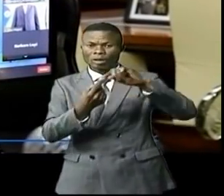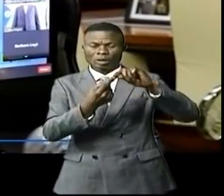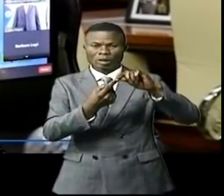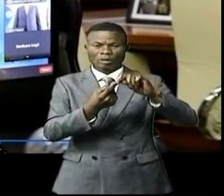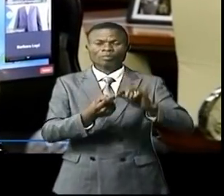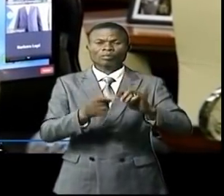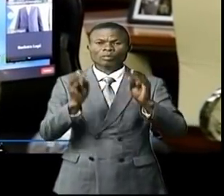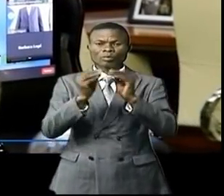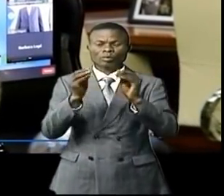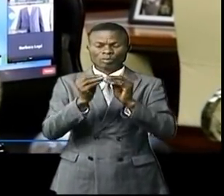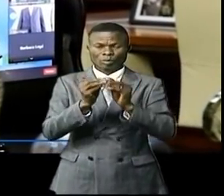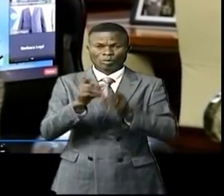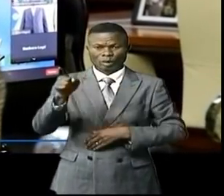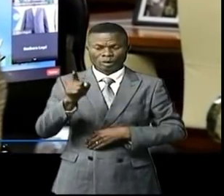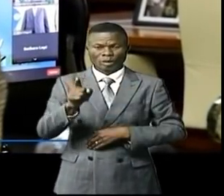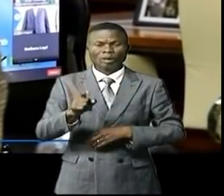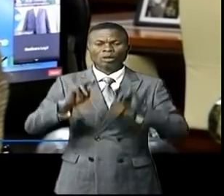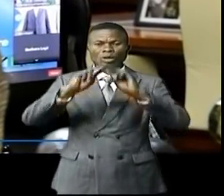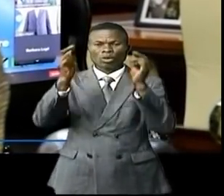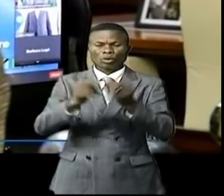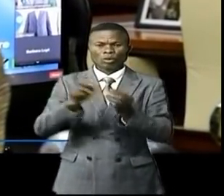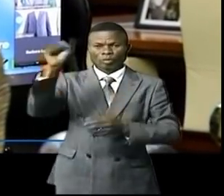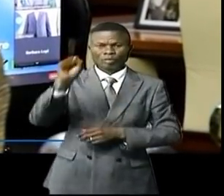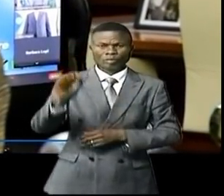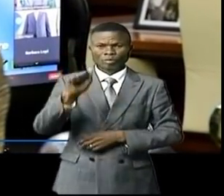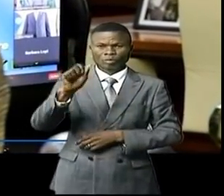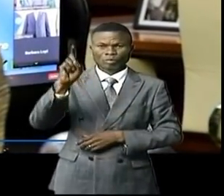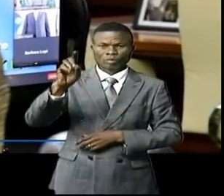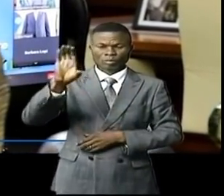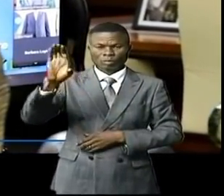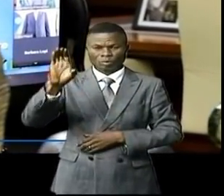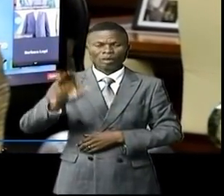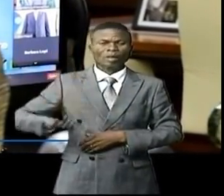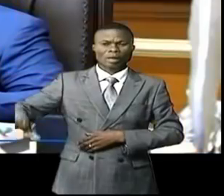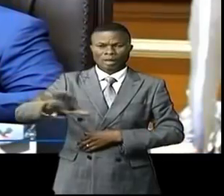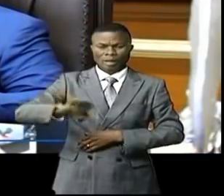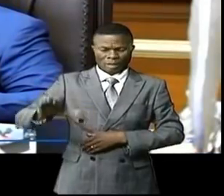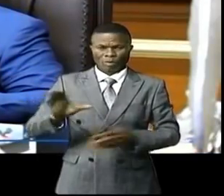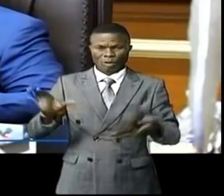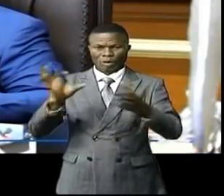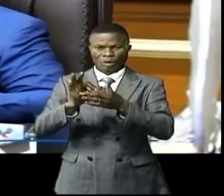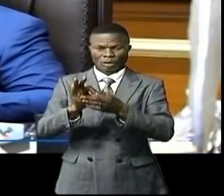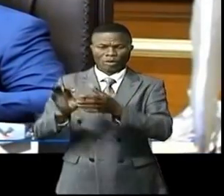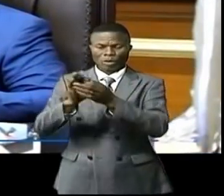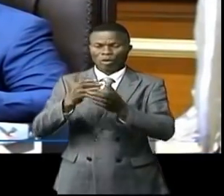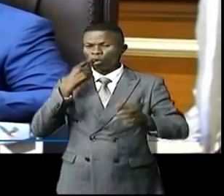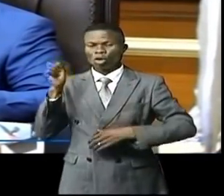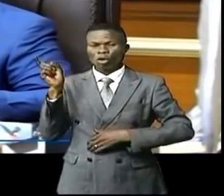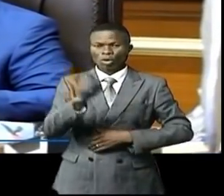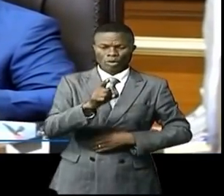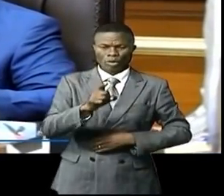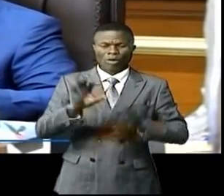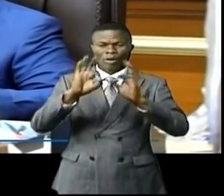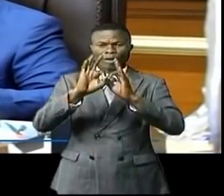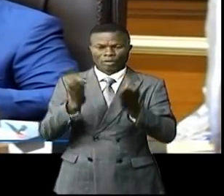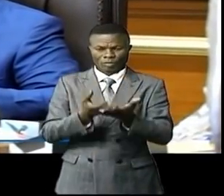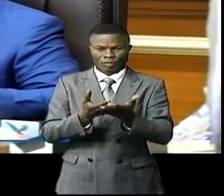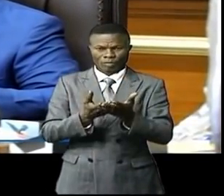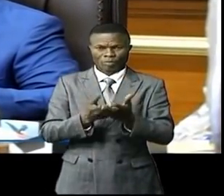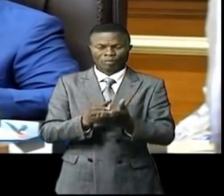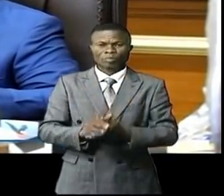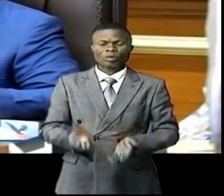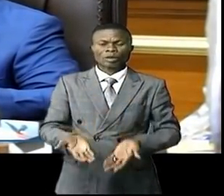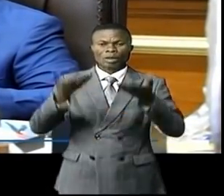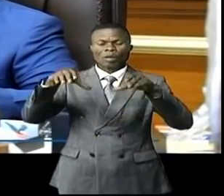sommet de la Troïka, organe de la SADC, ainsi que des pays contributeurs des personnels de l'unité de commandement de la SAMI. Le hymne de